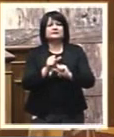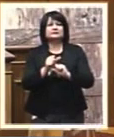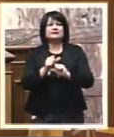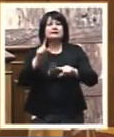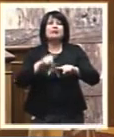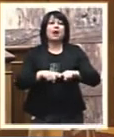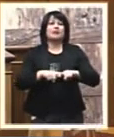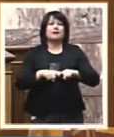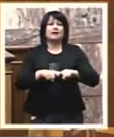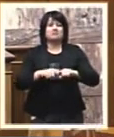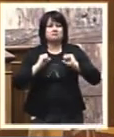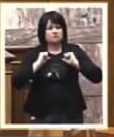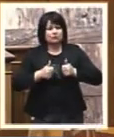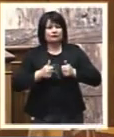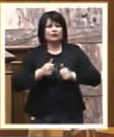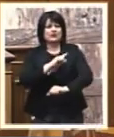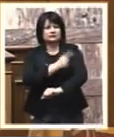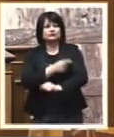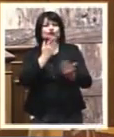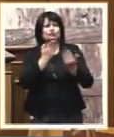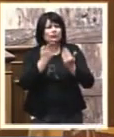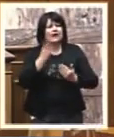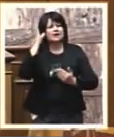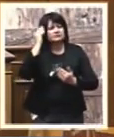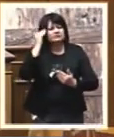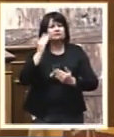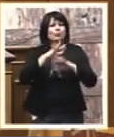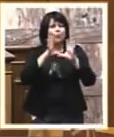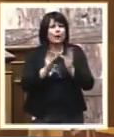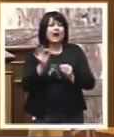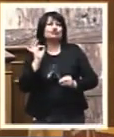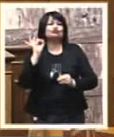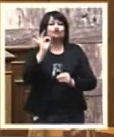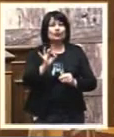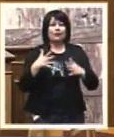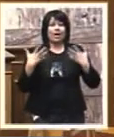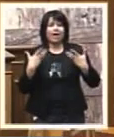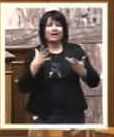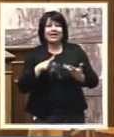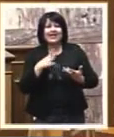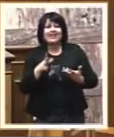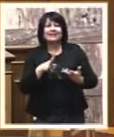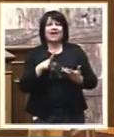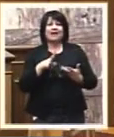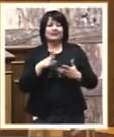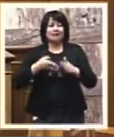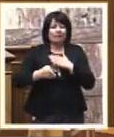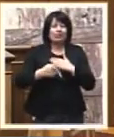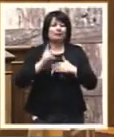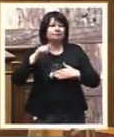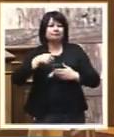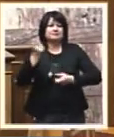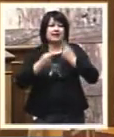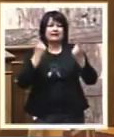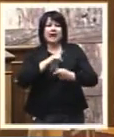μας. Έχει τα προσόντα, τις σπουδές, το κέφι για να χτυπήσει την αδιαφάνεια, την ανεξιοκρατία, την ανομία, τις